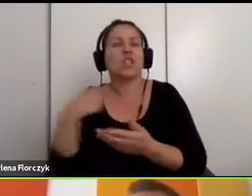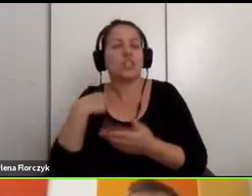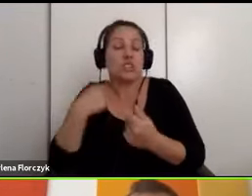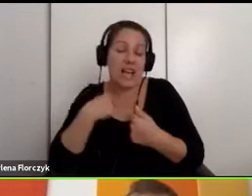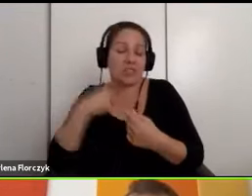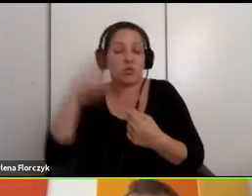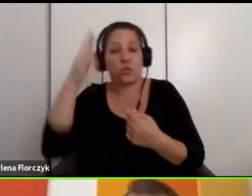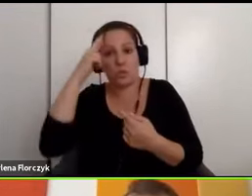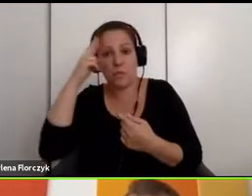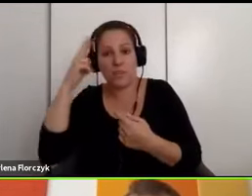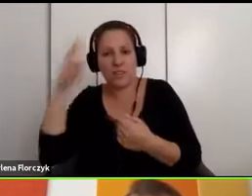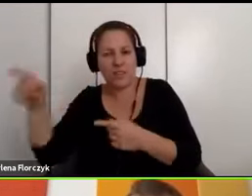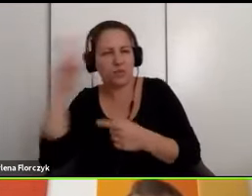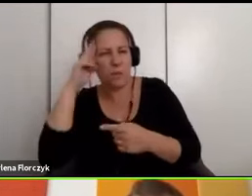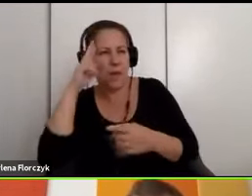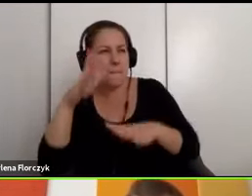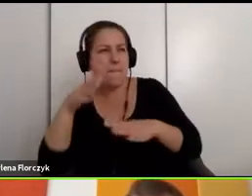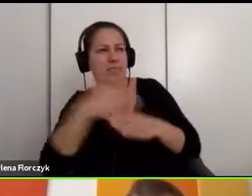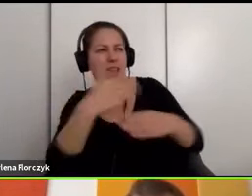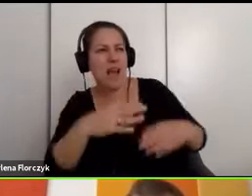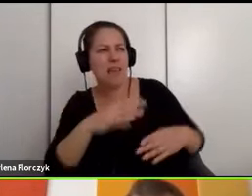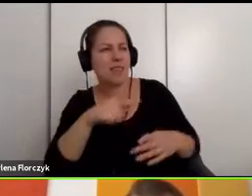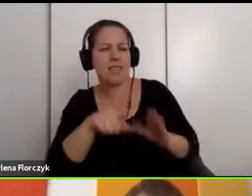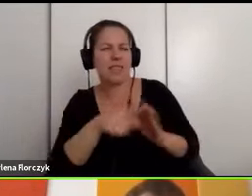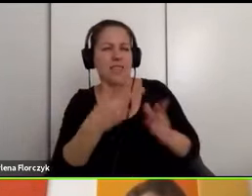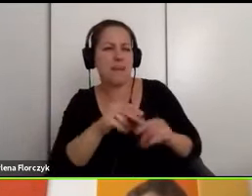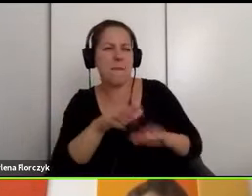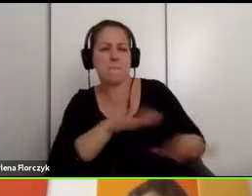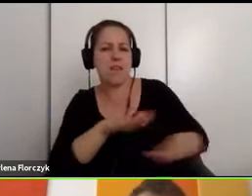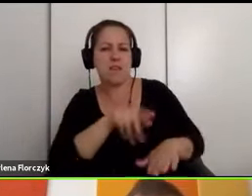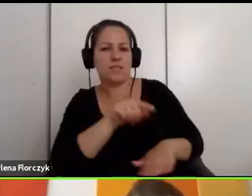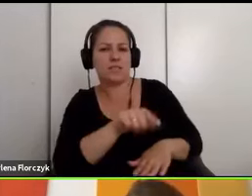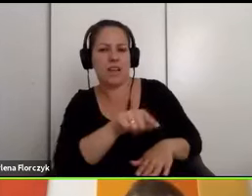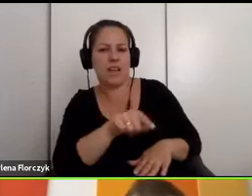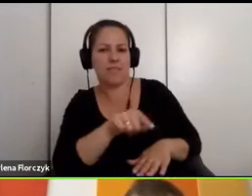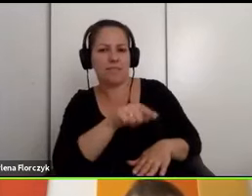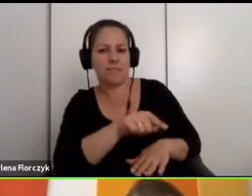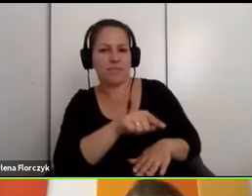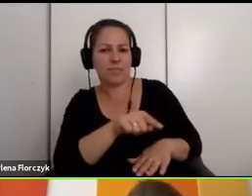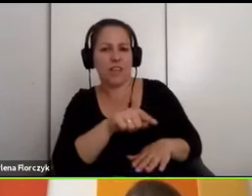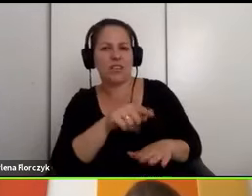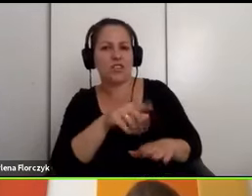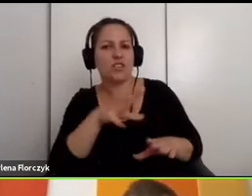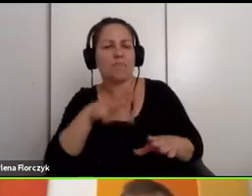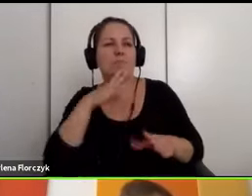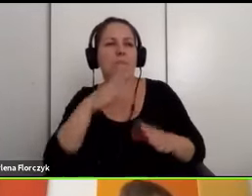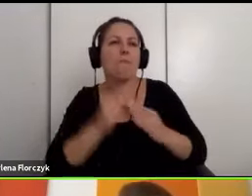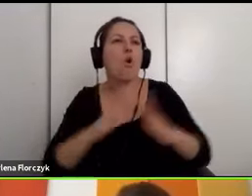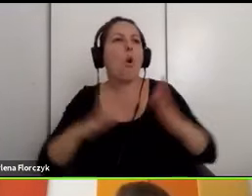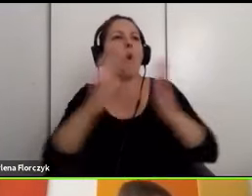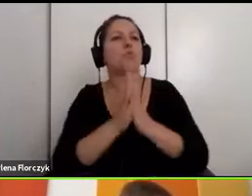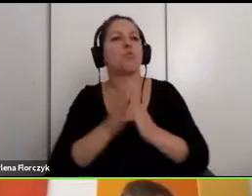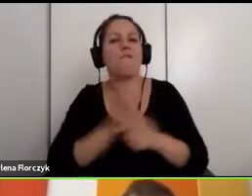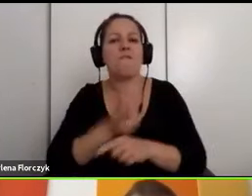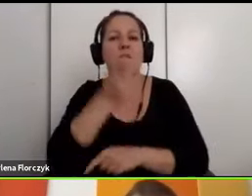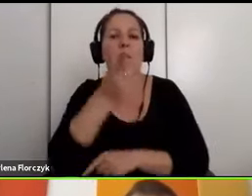zrozumiałam, że ten teatr nie jest miejscem, który nie jest jakimś świątynią, do której się wchodzi przez